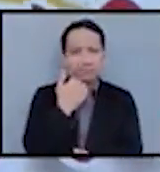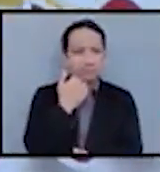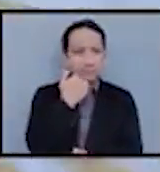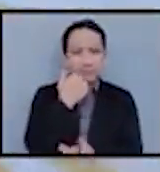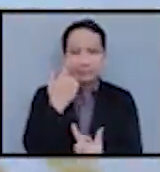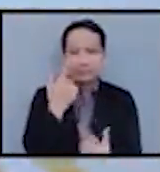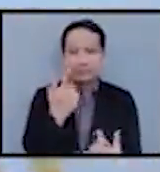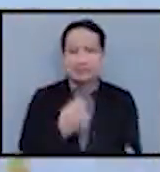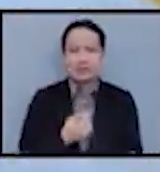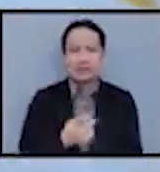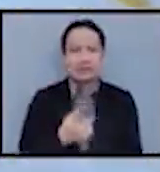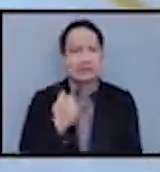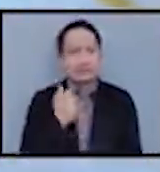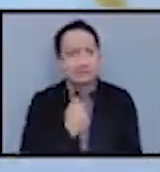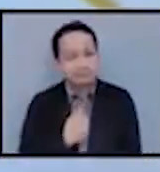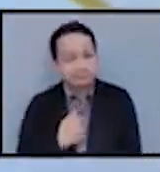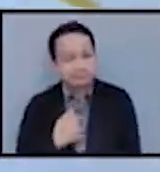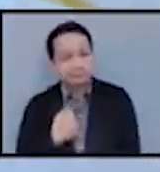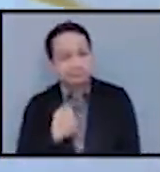Presensya na.